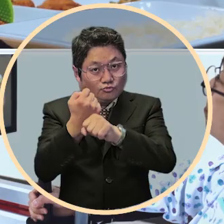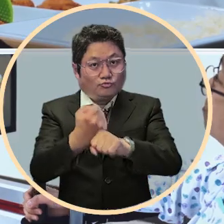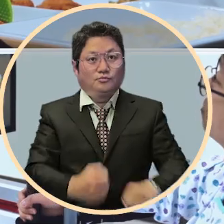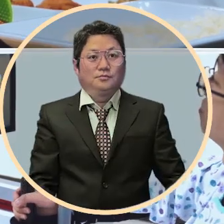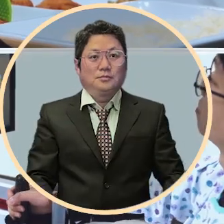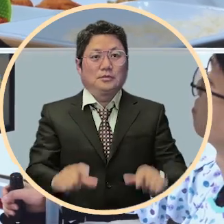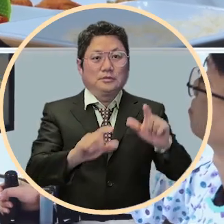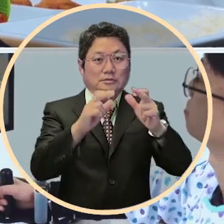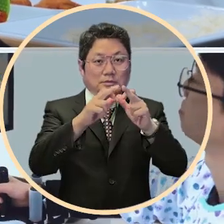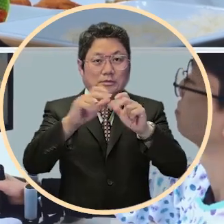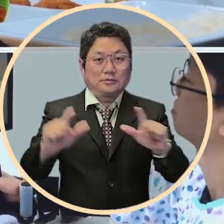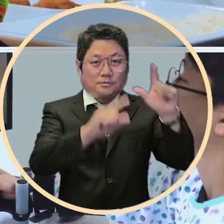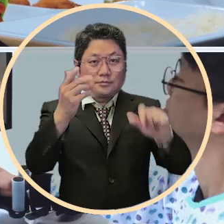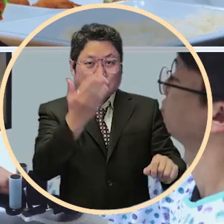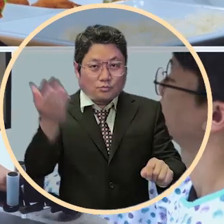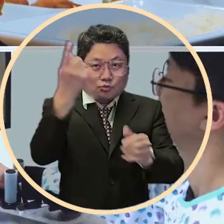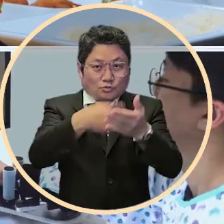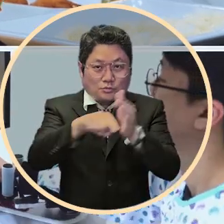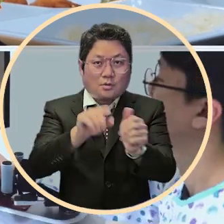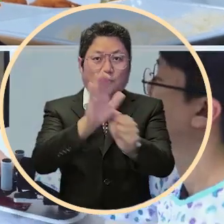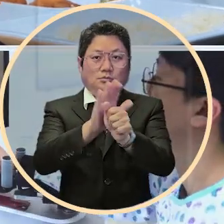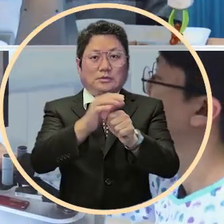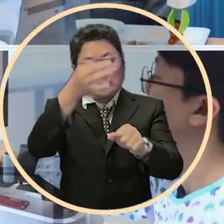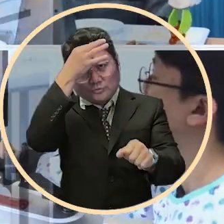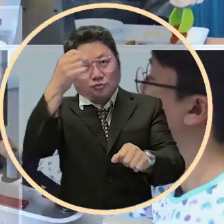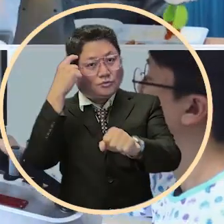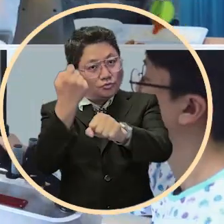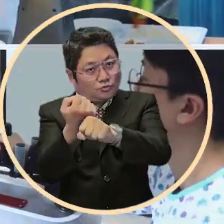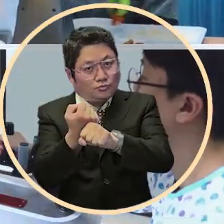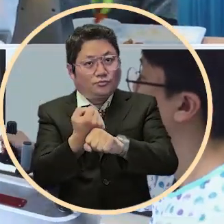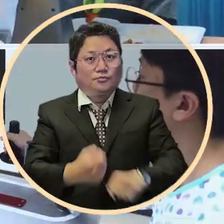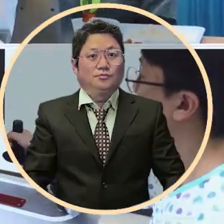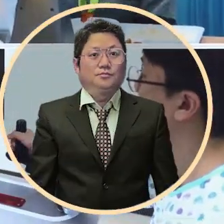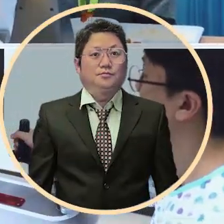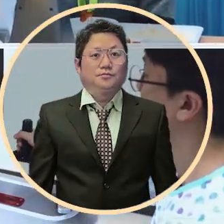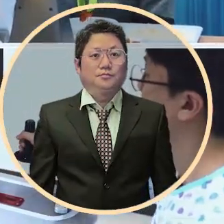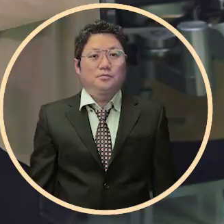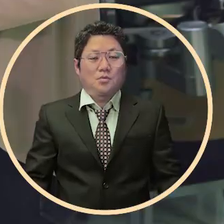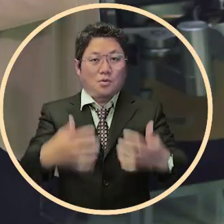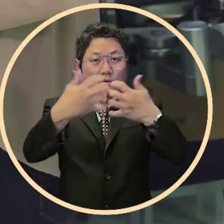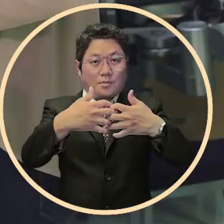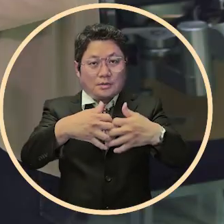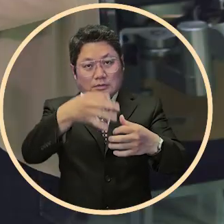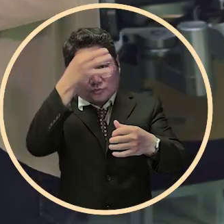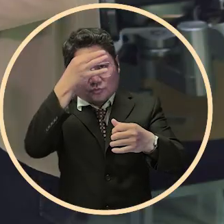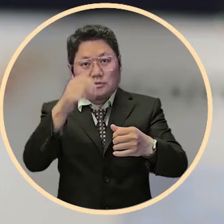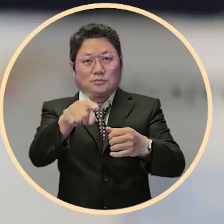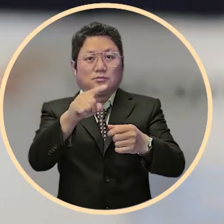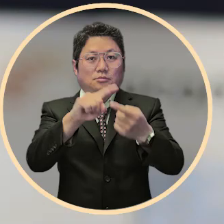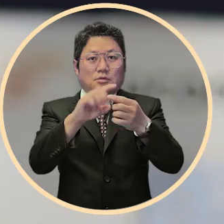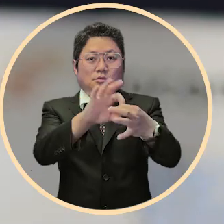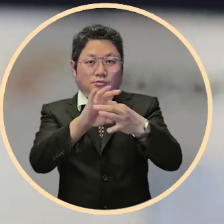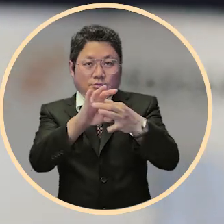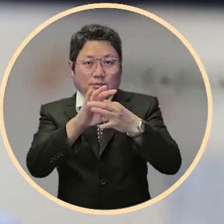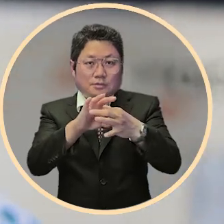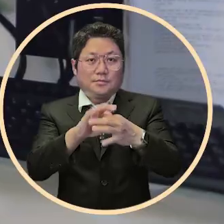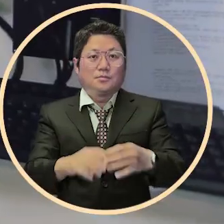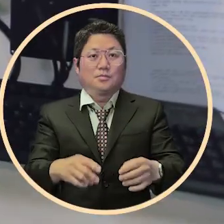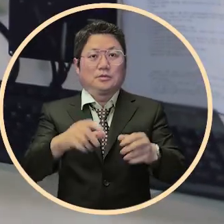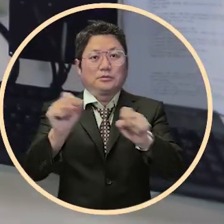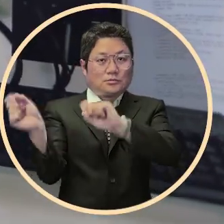재활보조기술연구과는 장애인 삶의 질 향상을 위한 보조기술연구, 로봇 기술을 임상에 연계하기